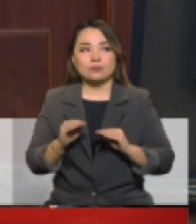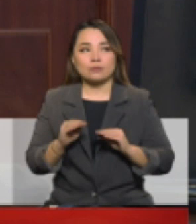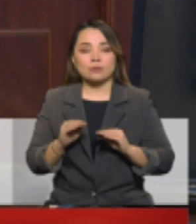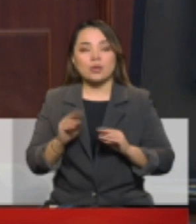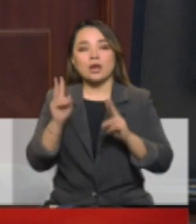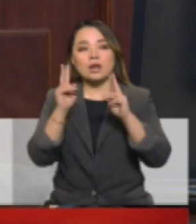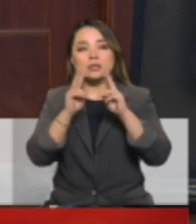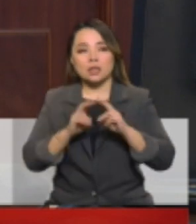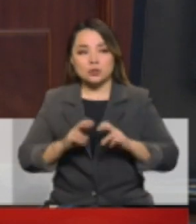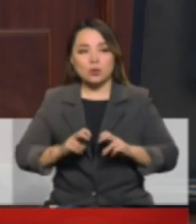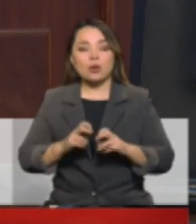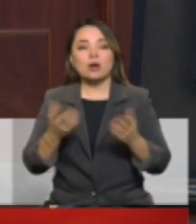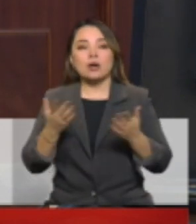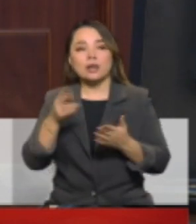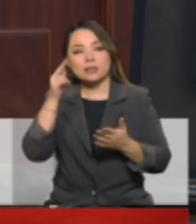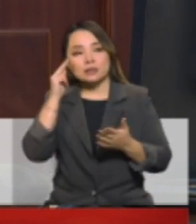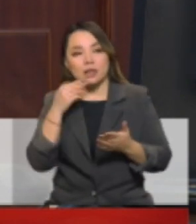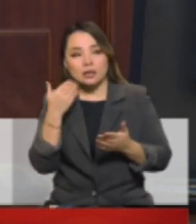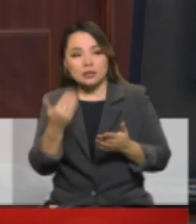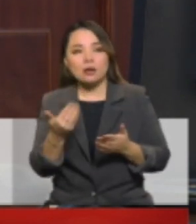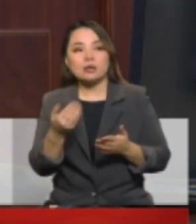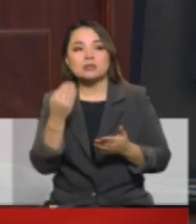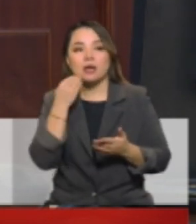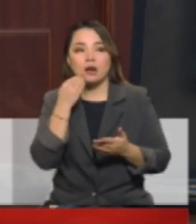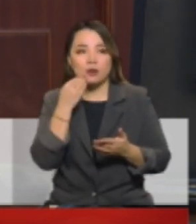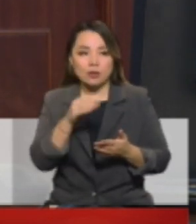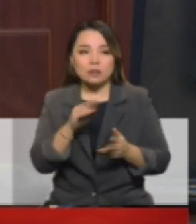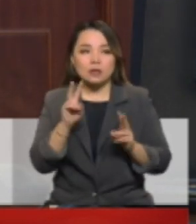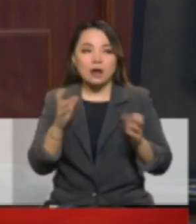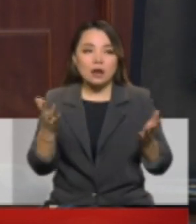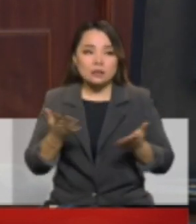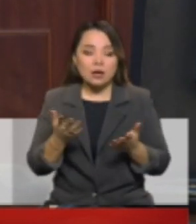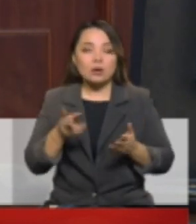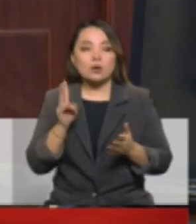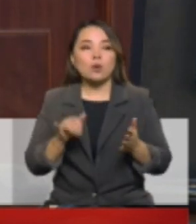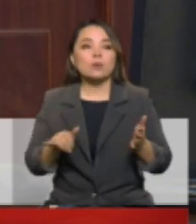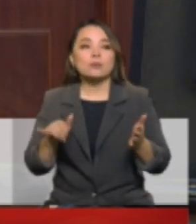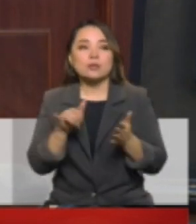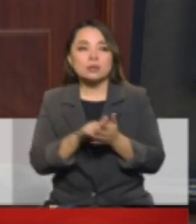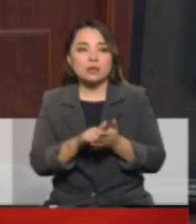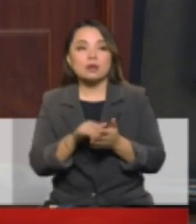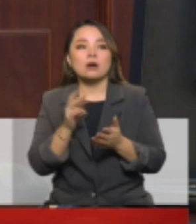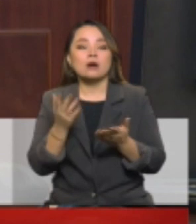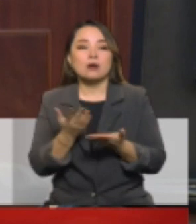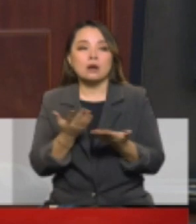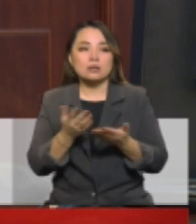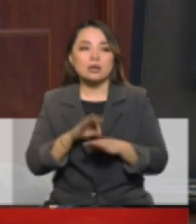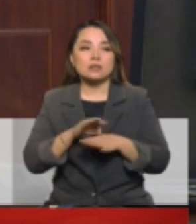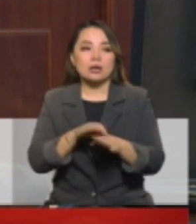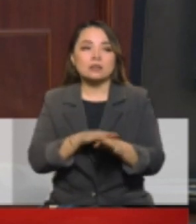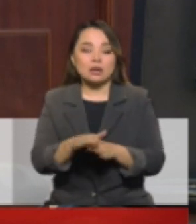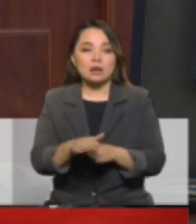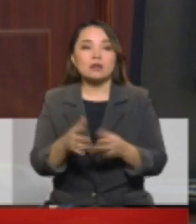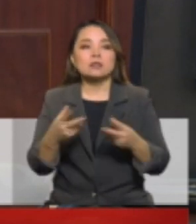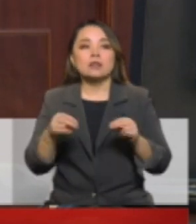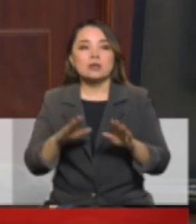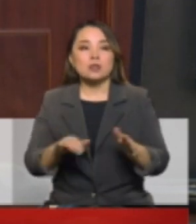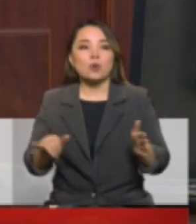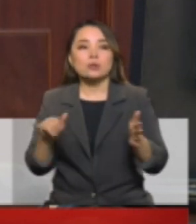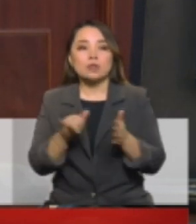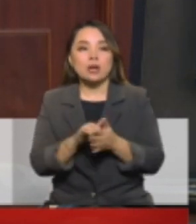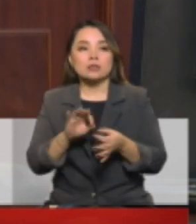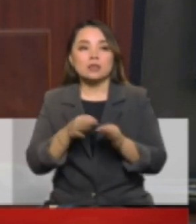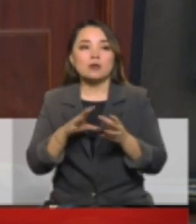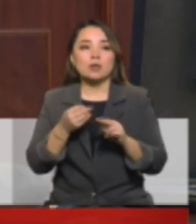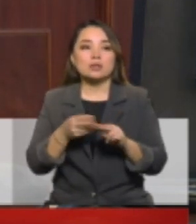оборудованиенің тексеріледі. Қандай Қытайдан келді ма, сапалар қандай, оны кім қондырды, қалай қондырды, қай жерден қондырды.